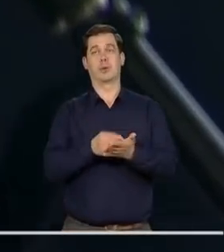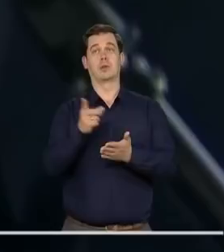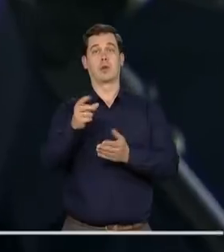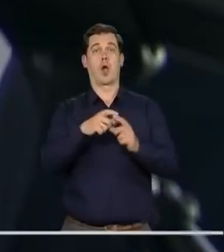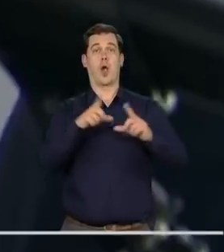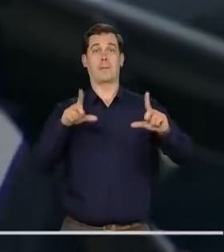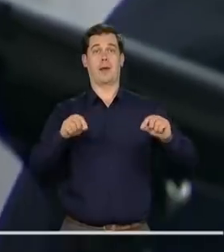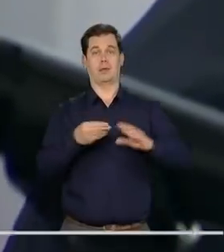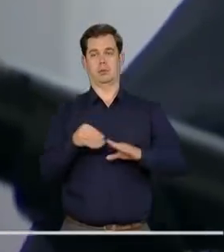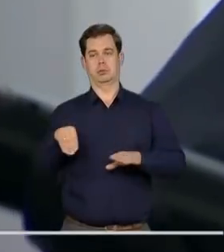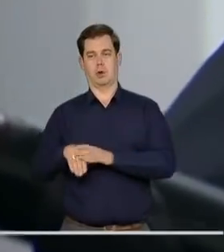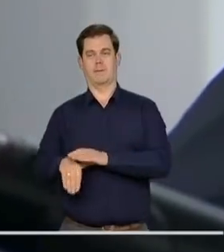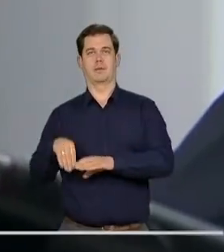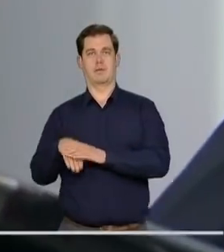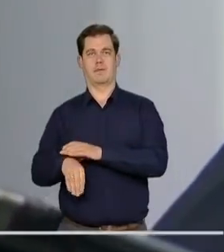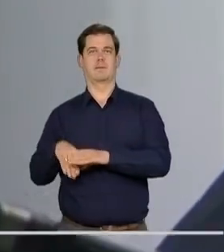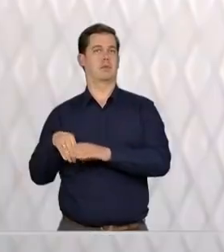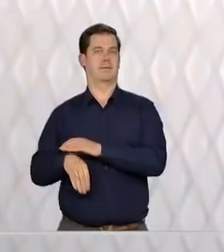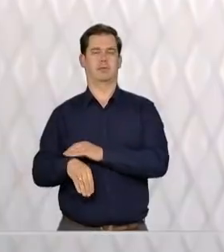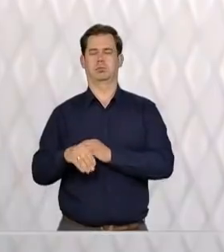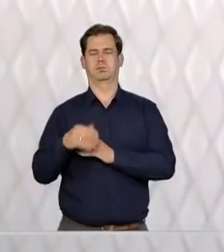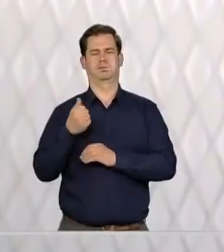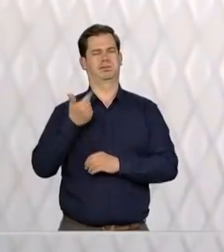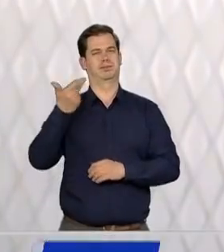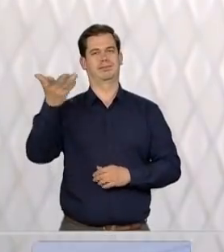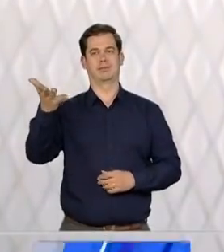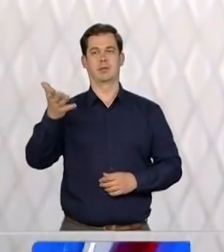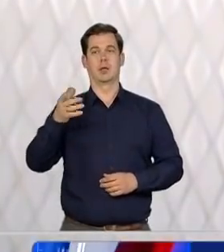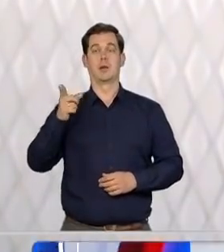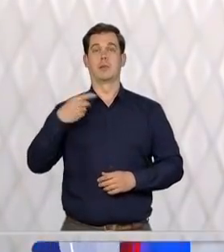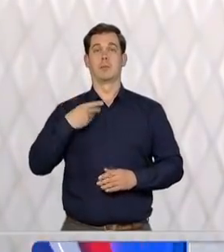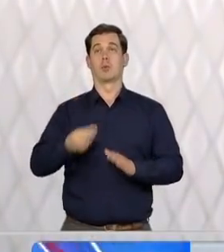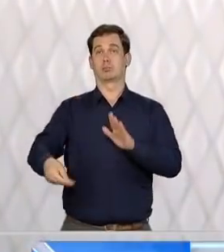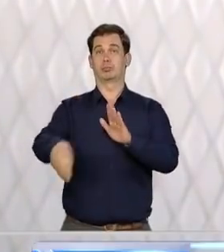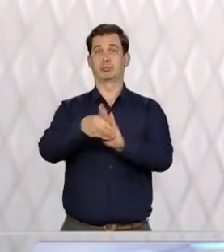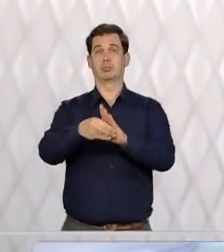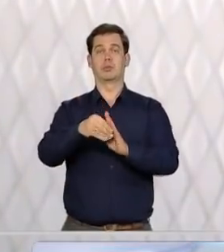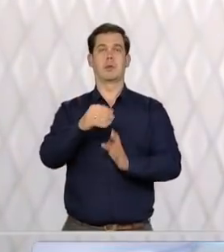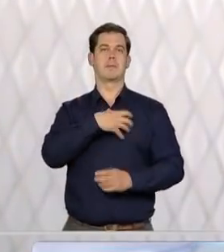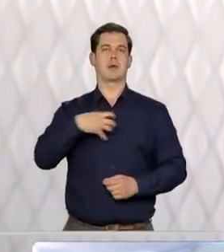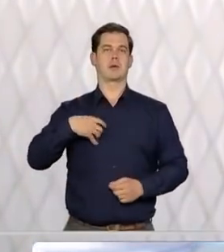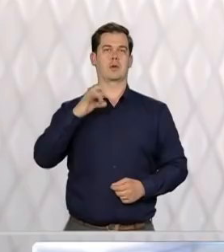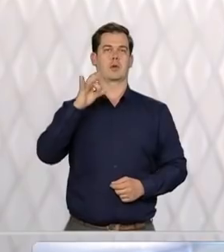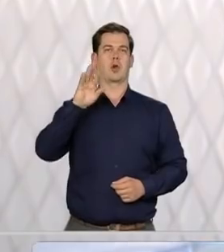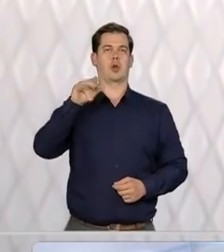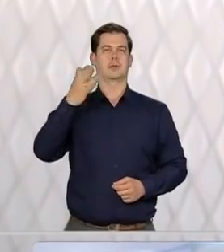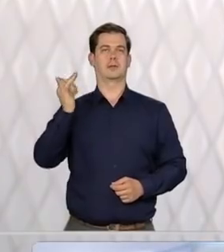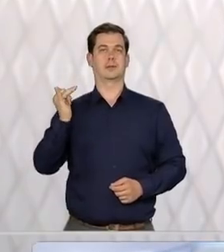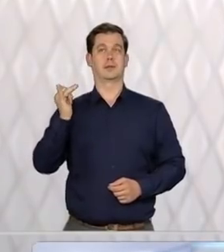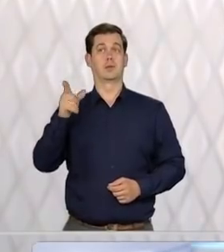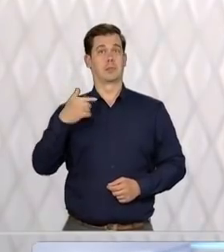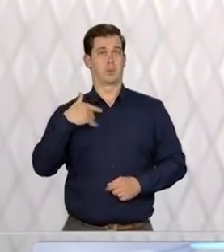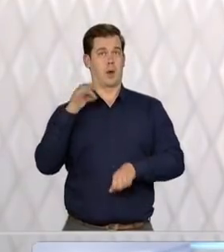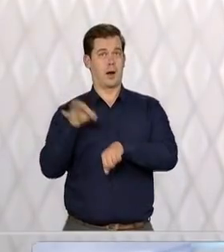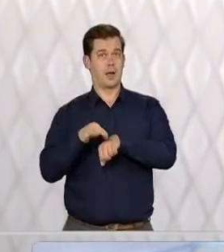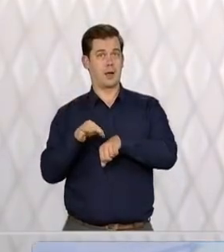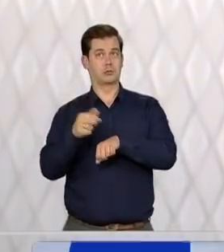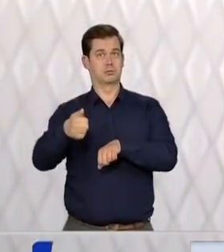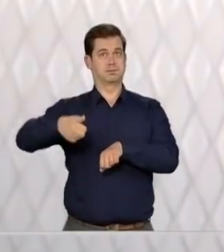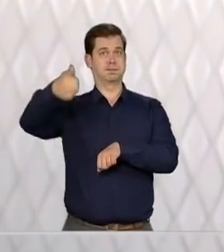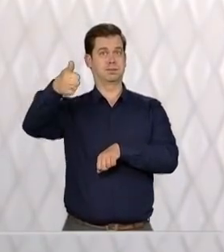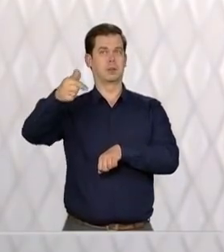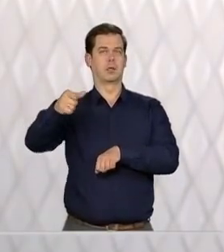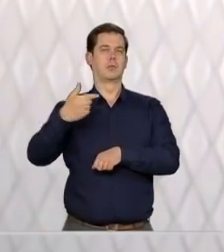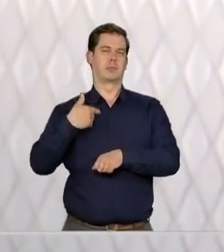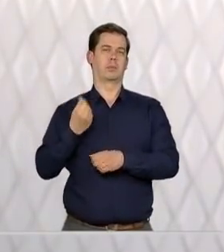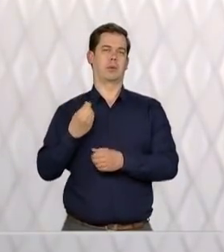z pieniędzmi i nowotwór. Twierdzą, że wręczały pieniądze marszałkowi Grodzkiemu, że w czasie, gdy był lekarzem, gdy był ordynatorem w tym szpitalu,